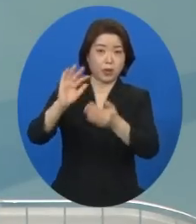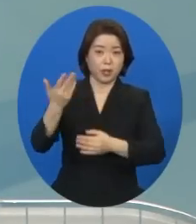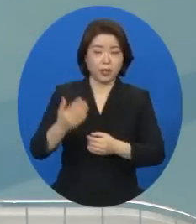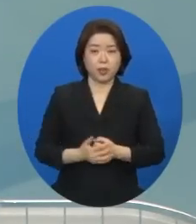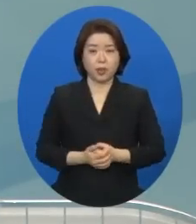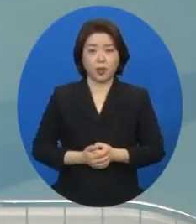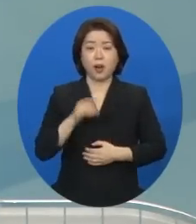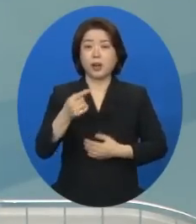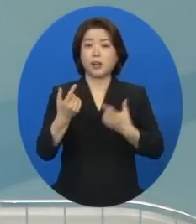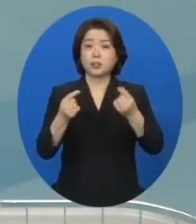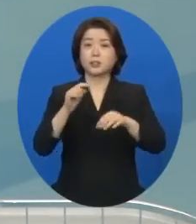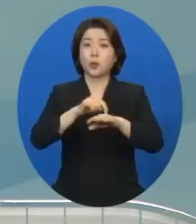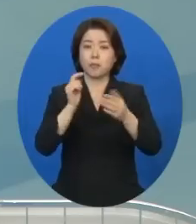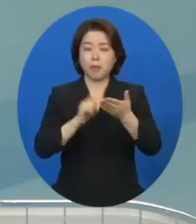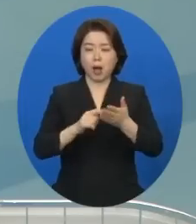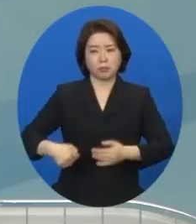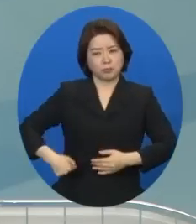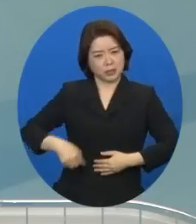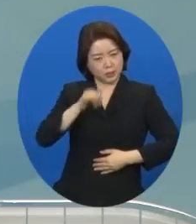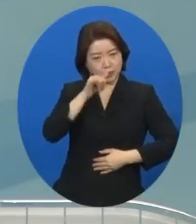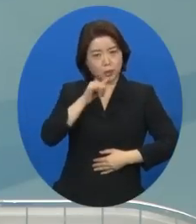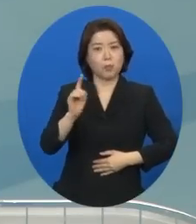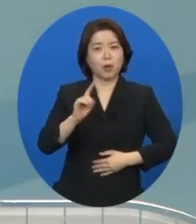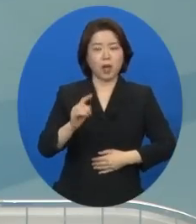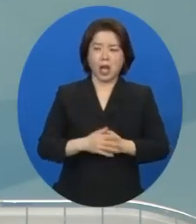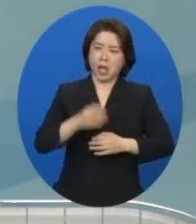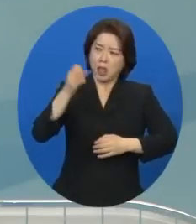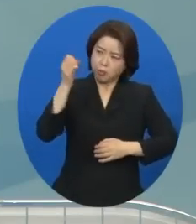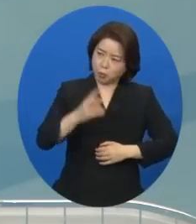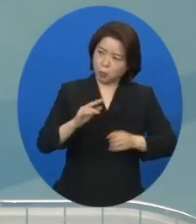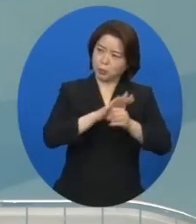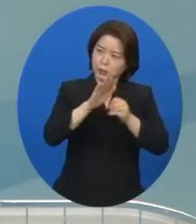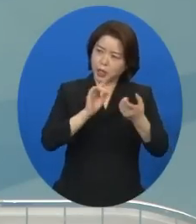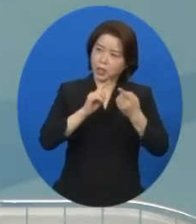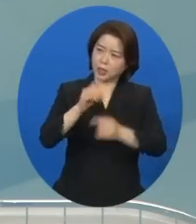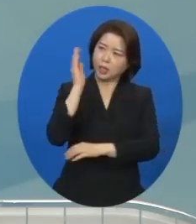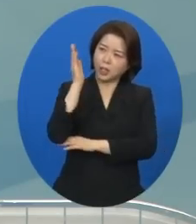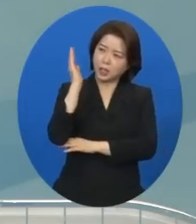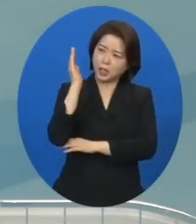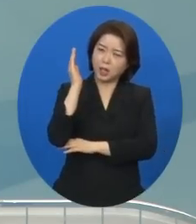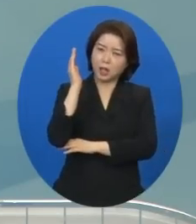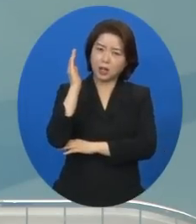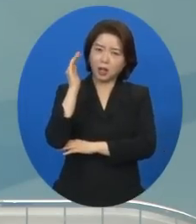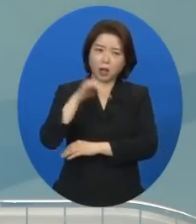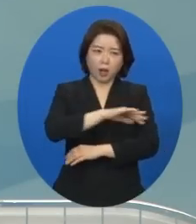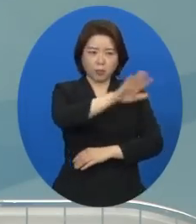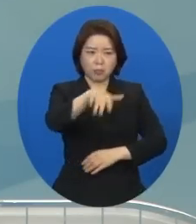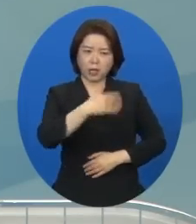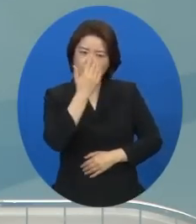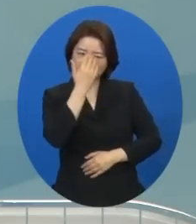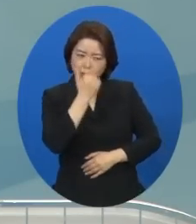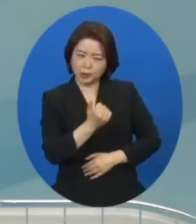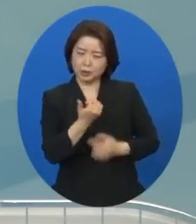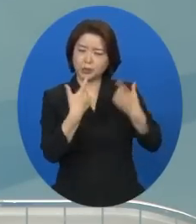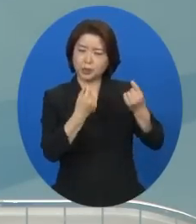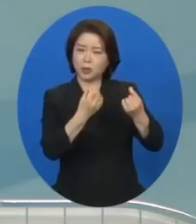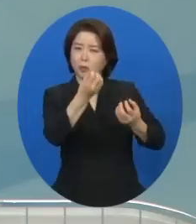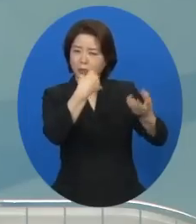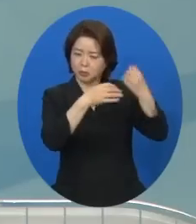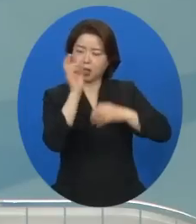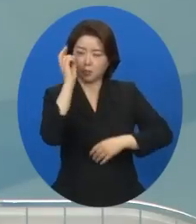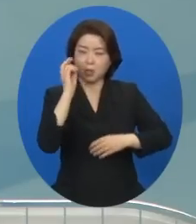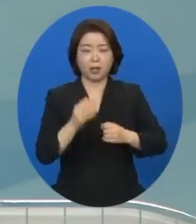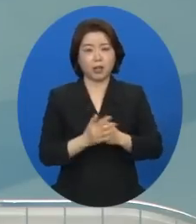그런 마음에 걸림이 있더라고요. 또 사랑에 대한 설교를 한다고 하겠네.